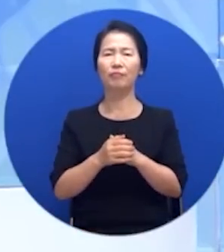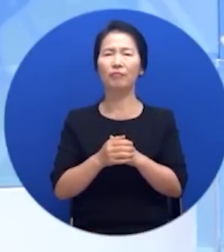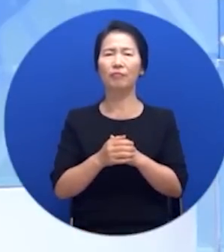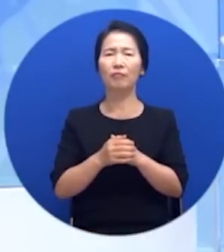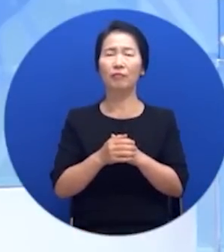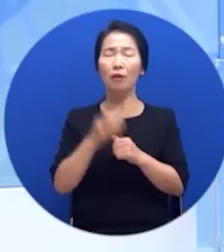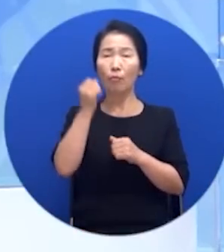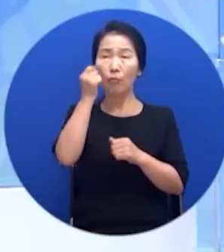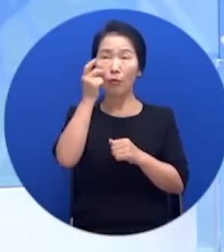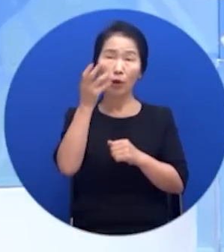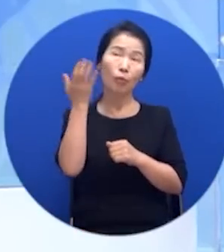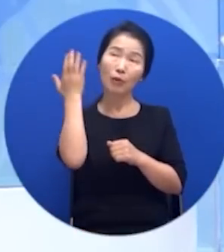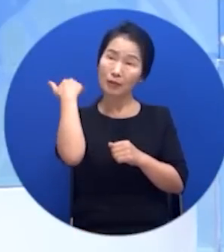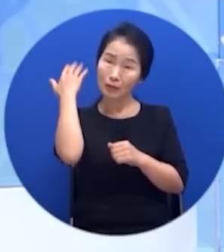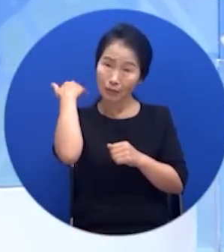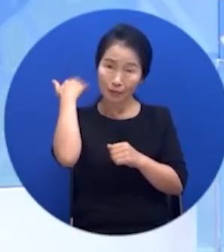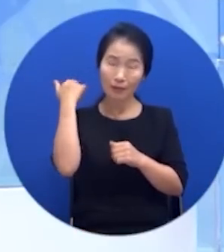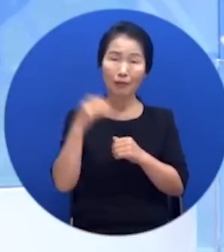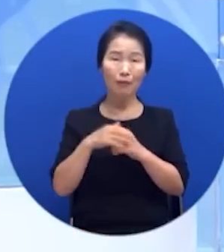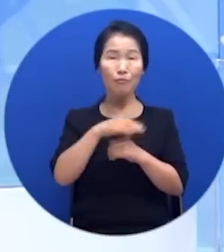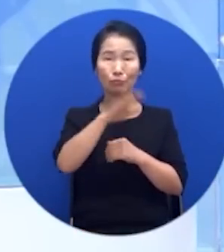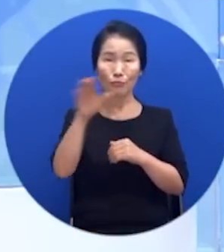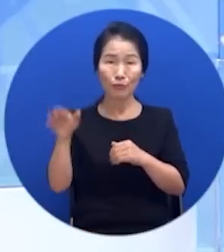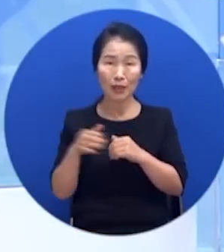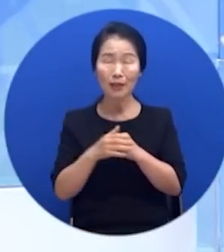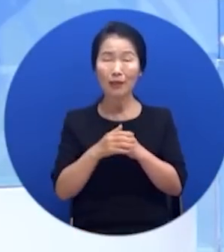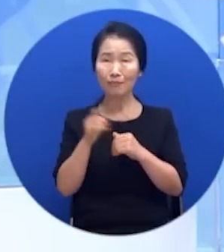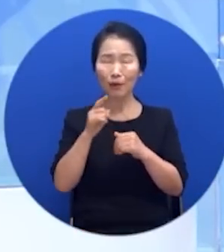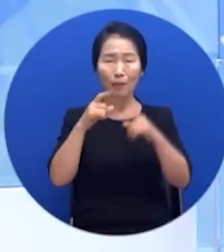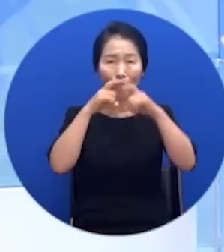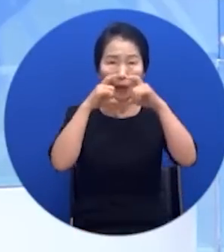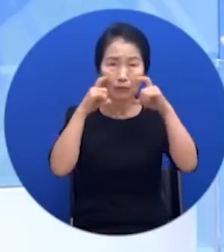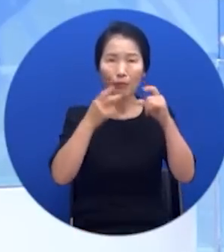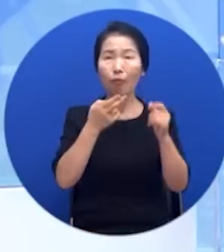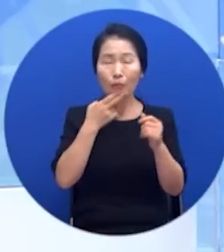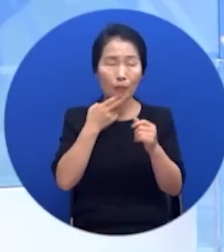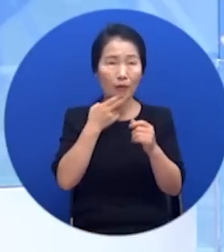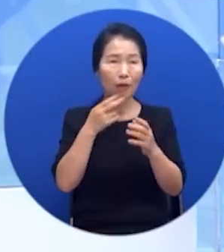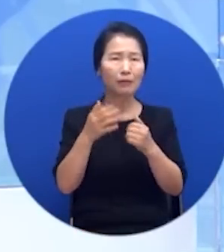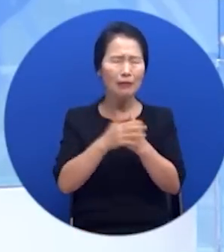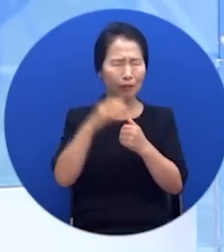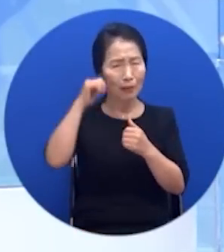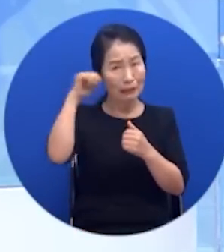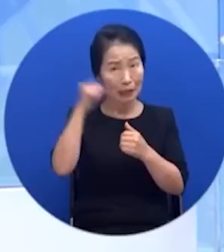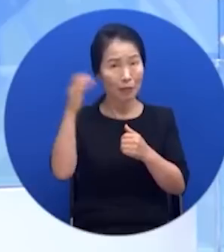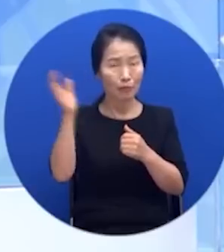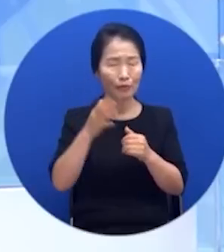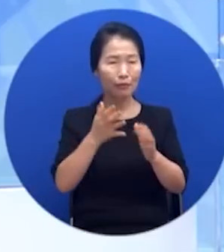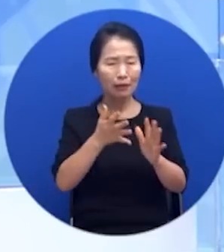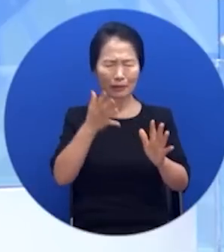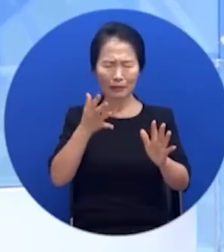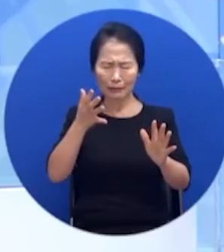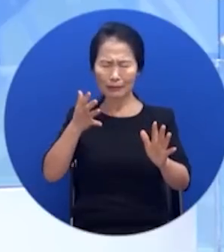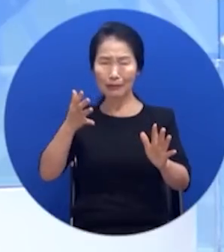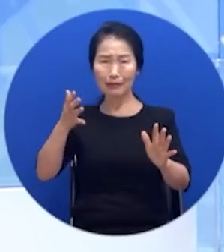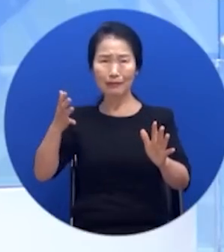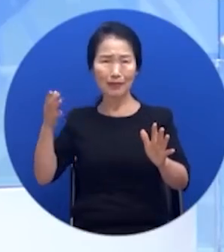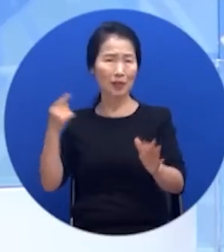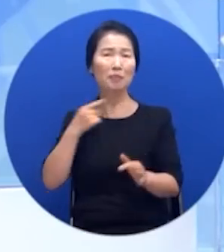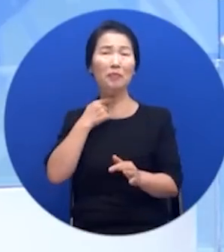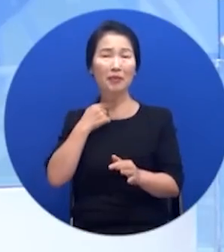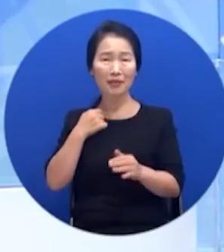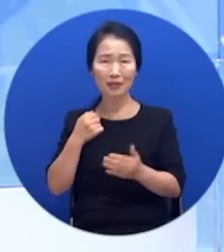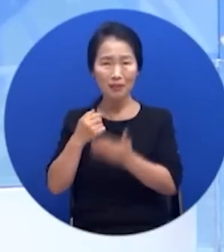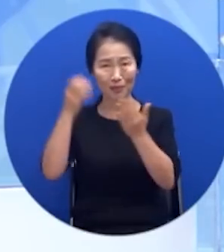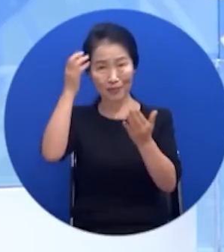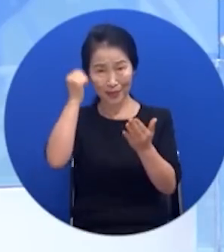몇 개월 전 우리도 마스크를 사기 위해서 이른 새벽부터 긴 줄을 섰던 것을 여러분